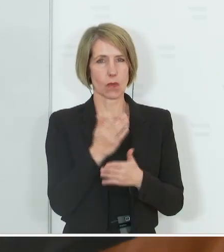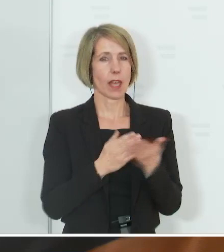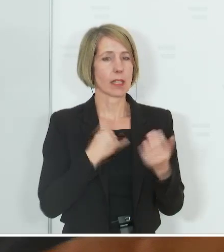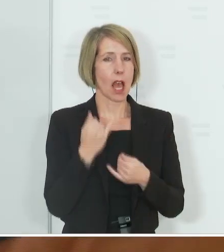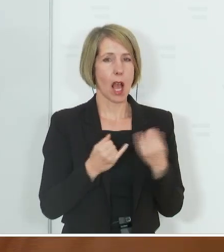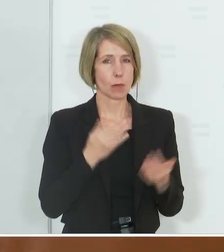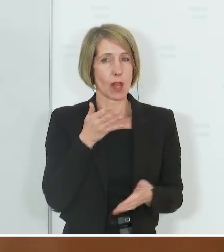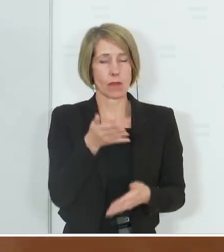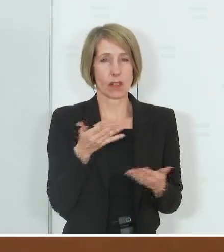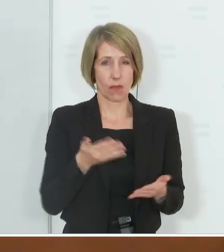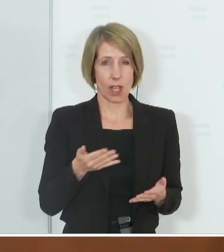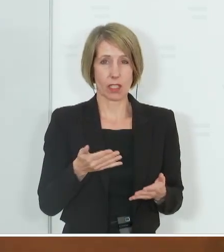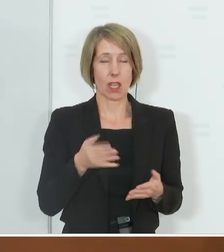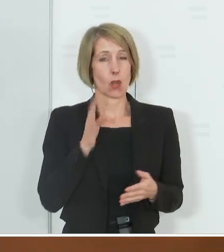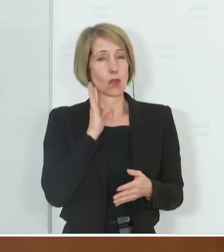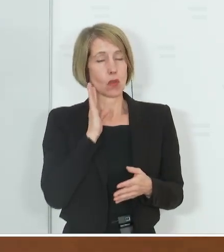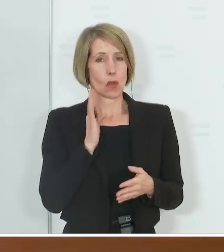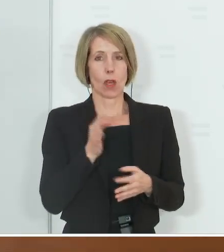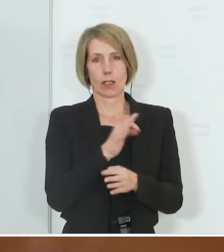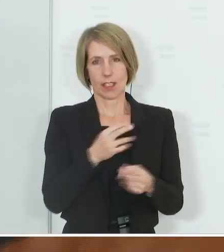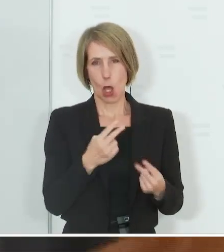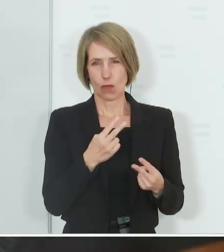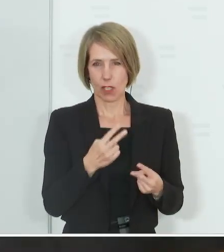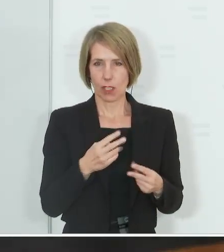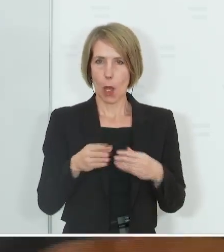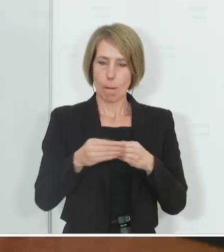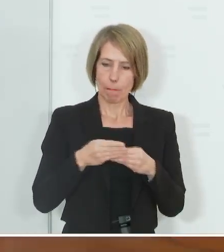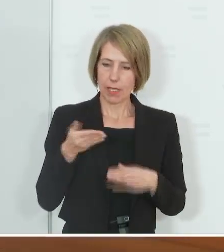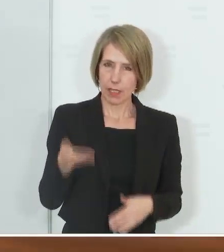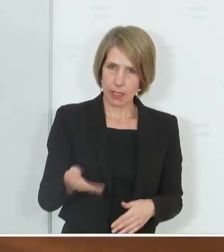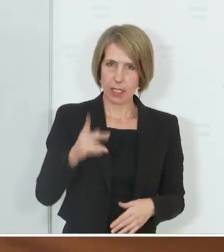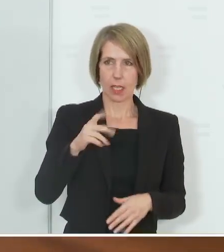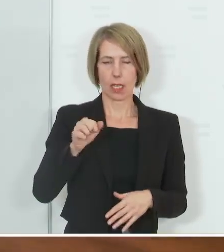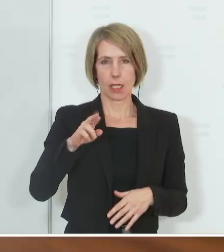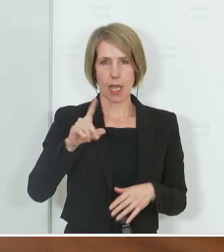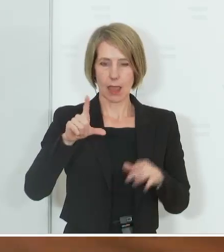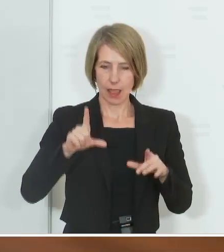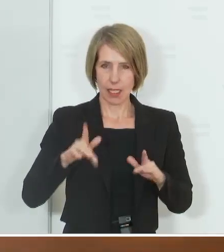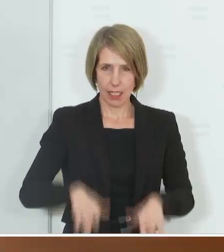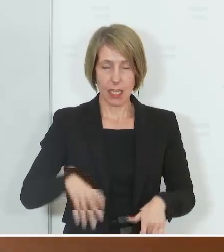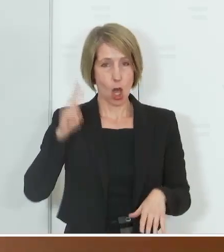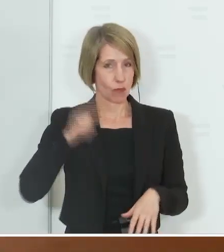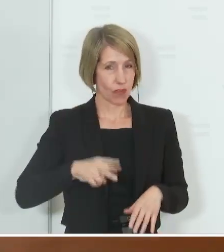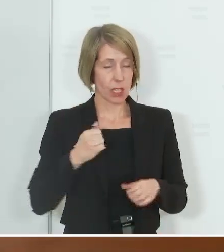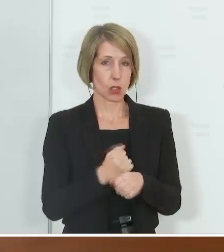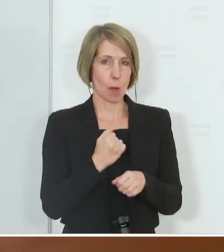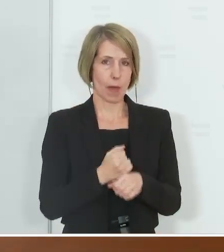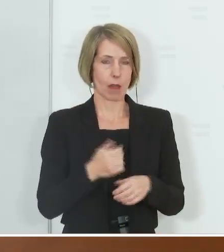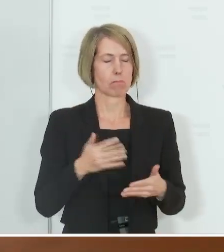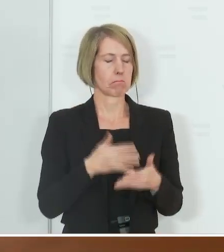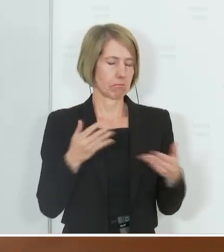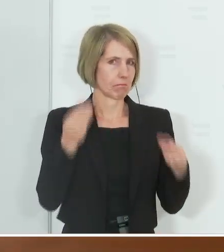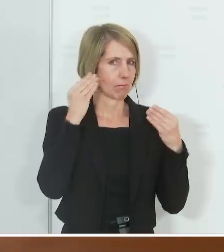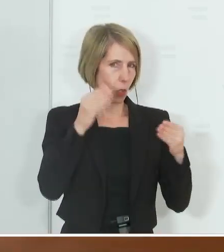wichtig. Und das in Österreich zu machen, hier in Wien zu machen mit dir, Karl, also das ist wirklich zweifelsohne eine große Ehre für mich. Du weißt sehr